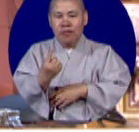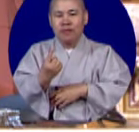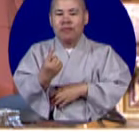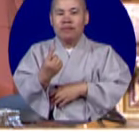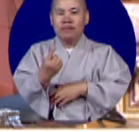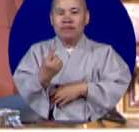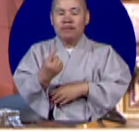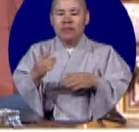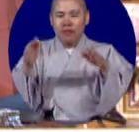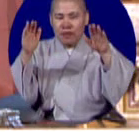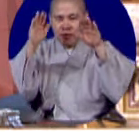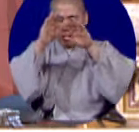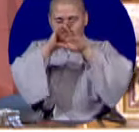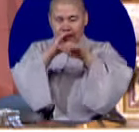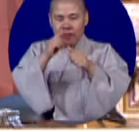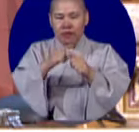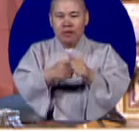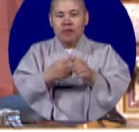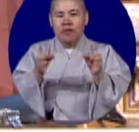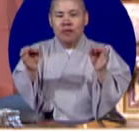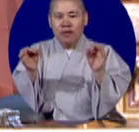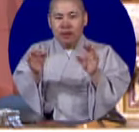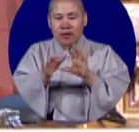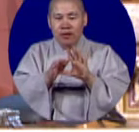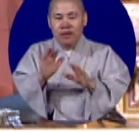자멸이라 어두운 것이 저절로 없어진다.